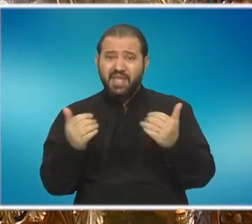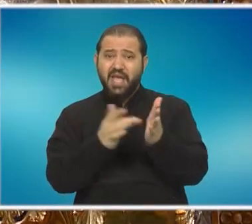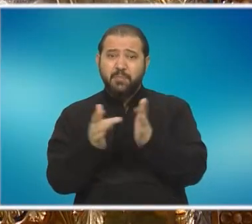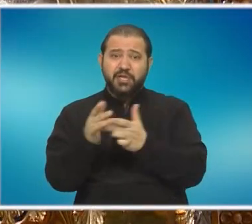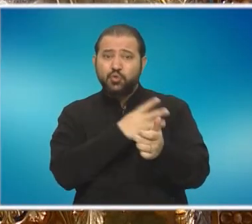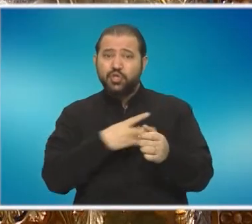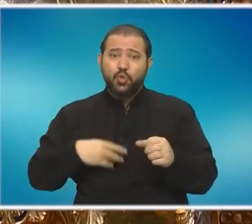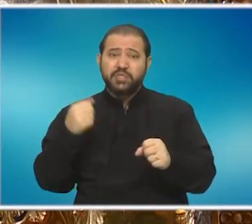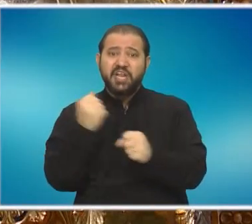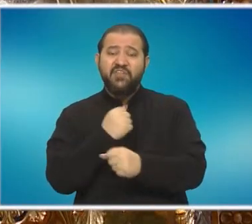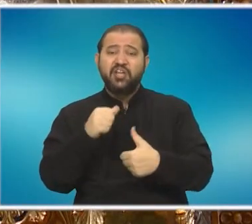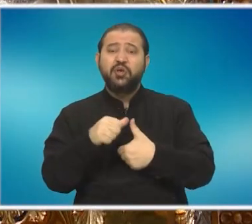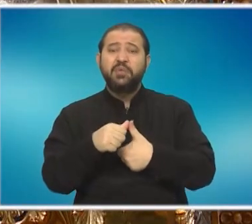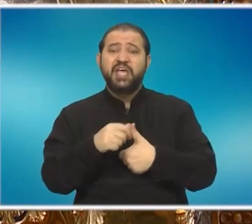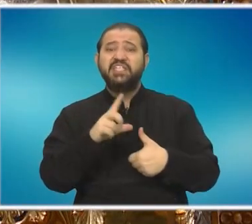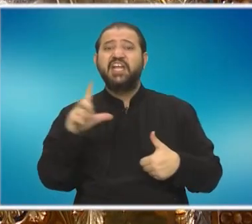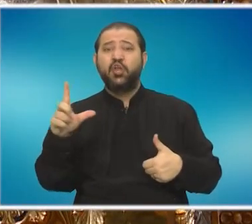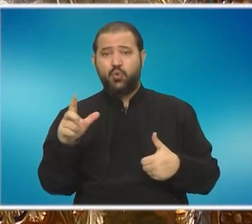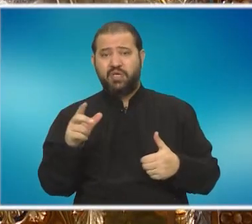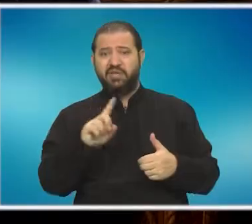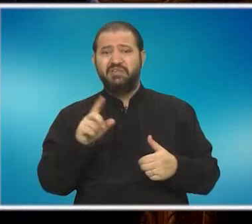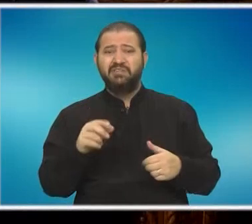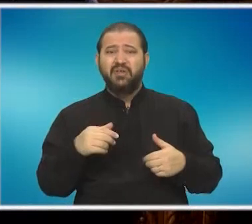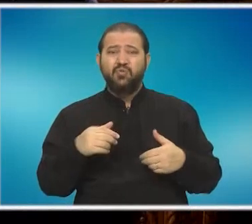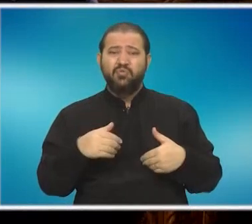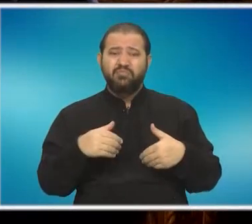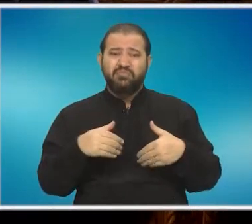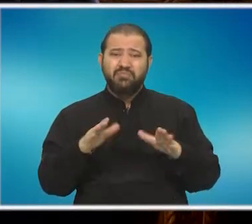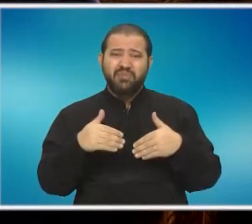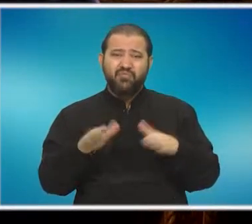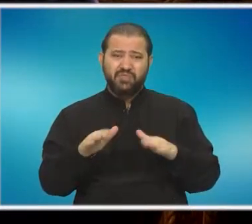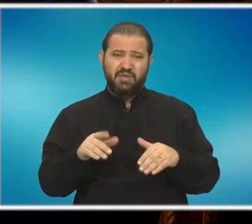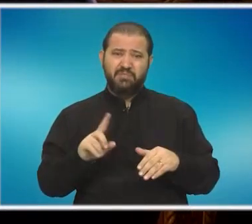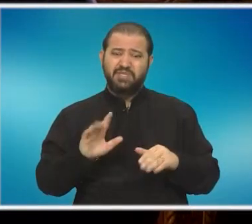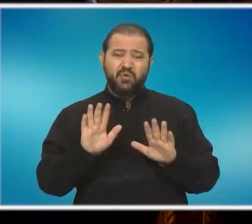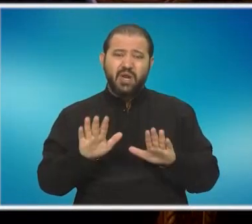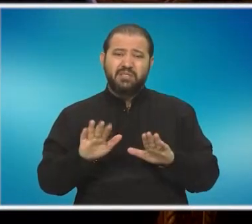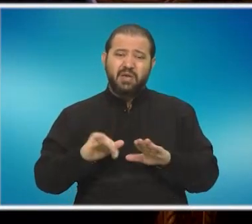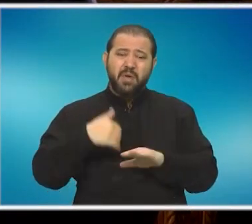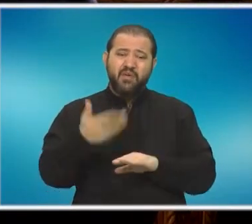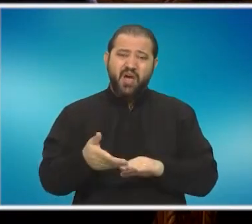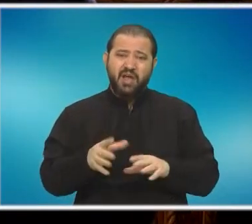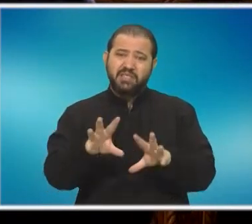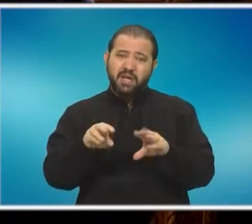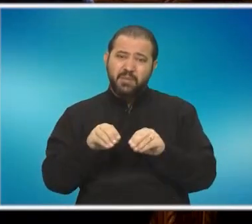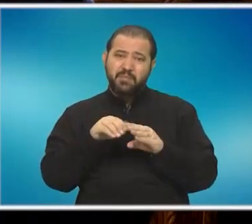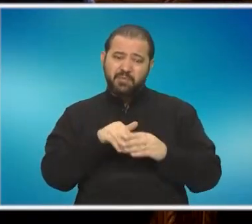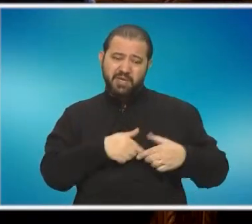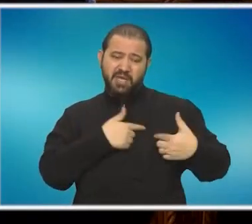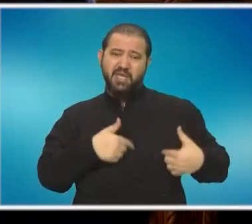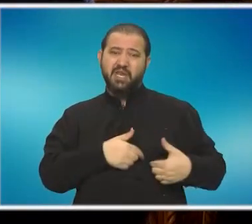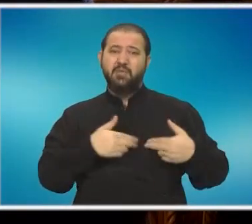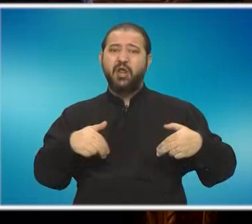de dumnezeire care în el sufletul, rațiunea, are tendința de a rămâne într-o parte totuși. Și această